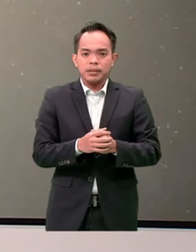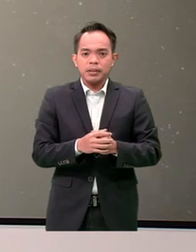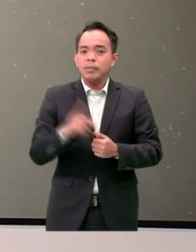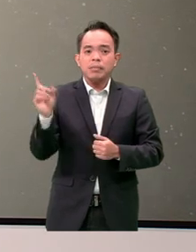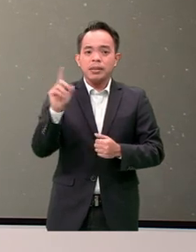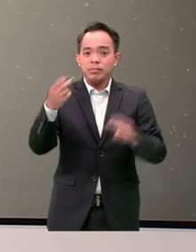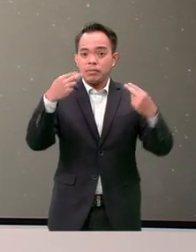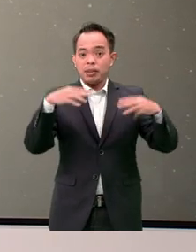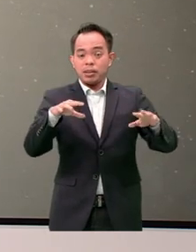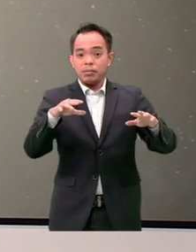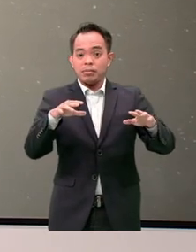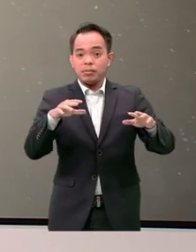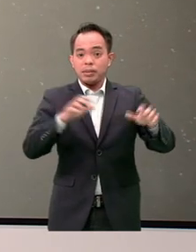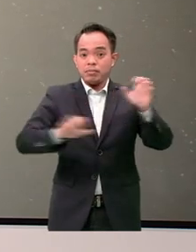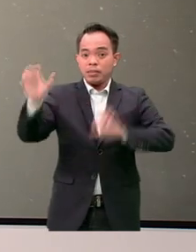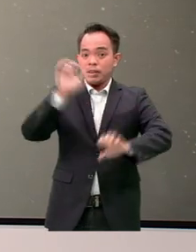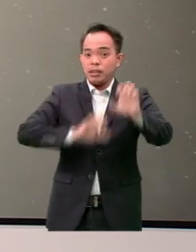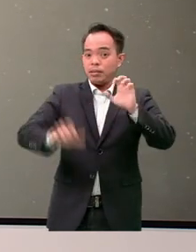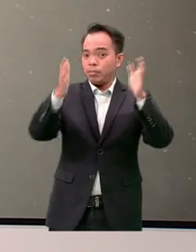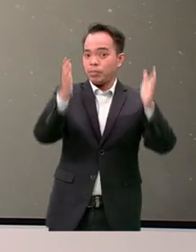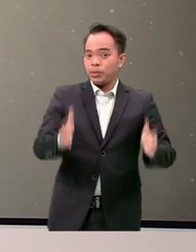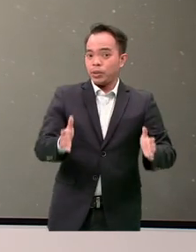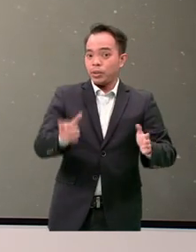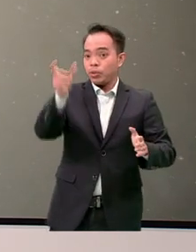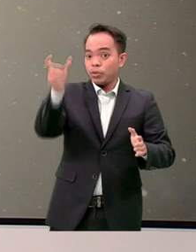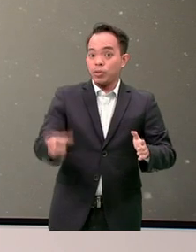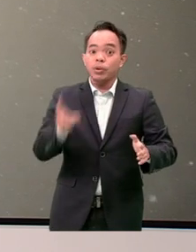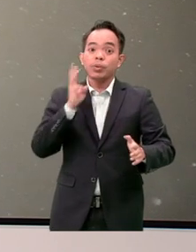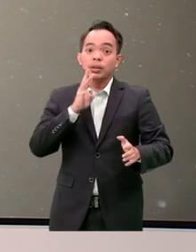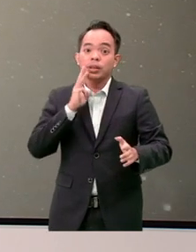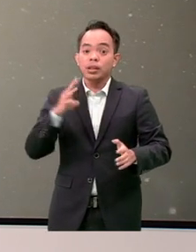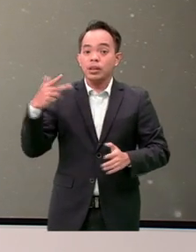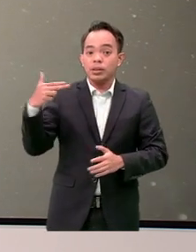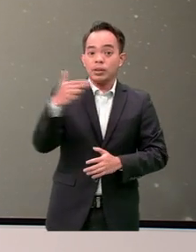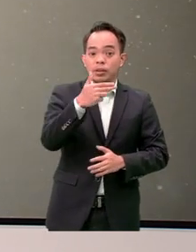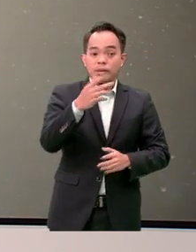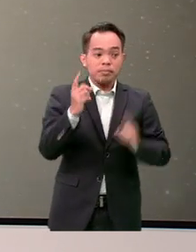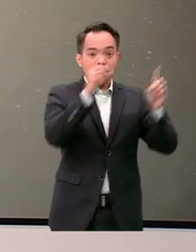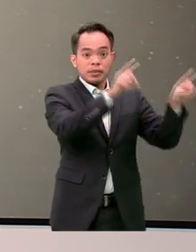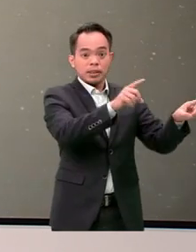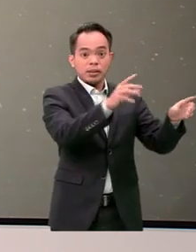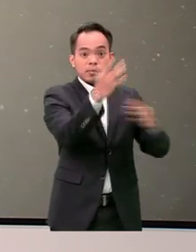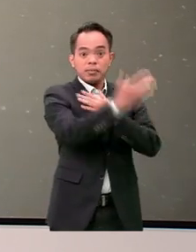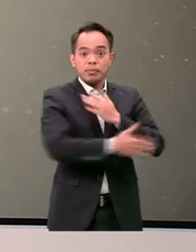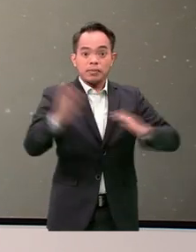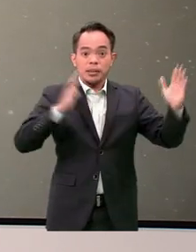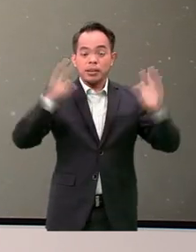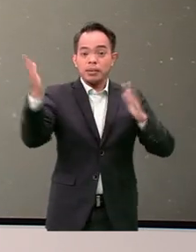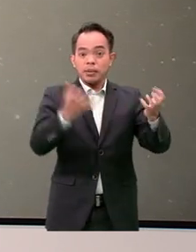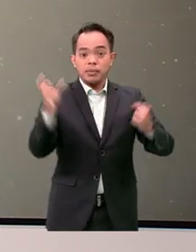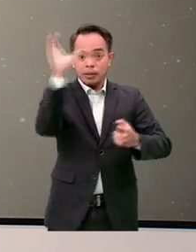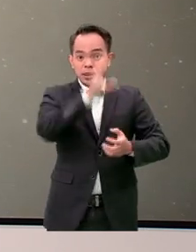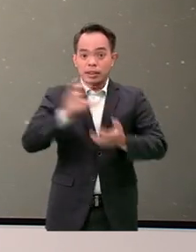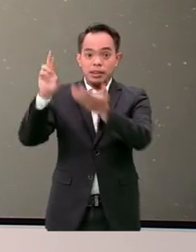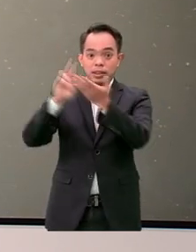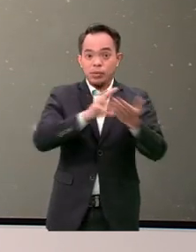Kemana hilangnya nilai kemanusiaan seorang wanita Indonesia yang datang ke Malaysia dengan niat mahu mencari rezeki